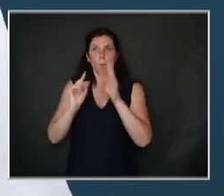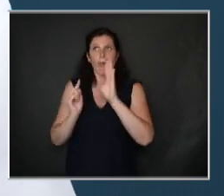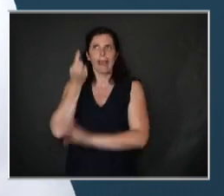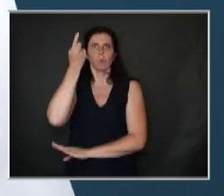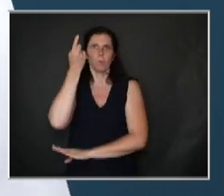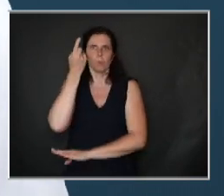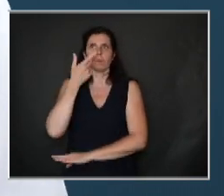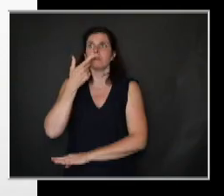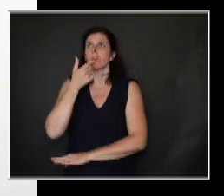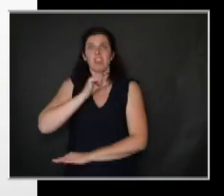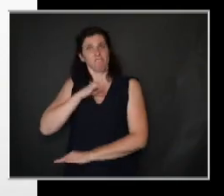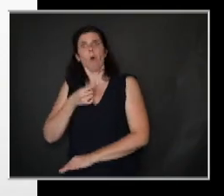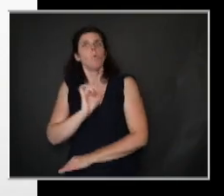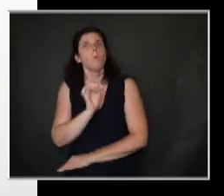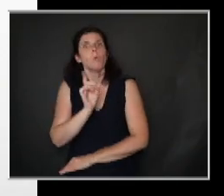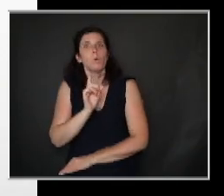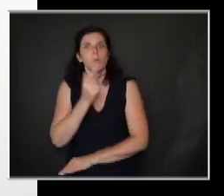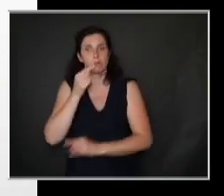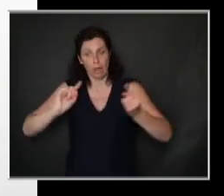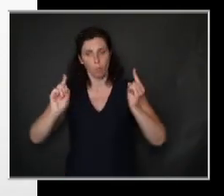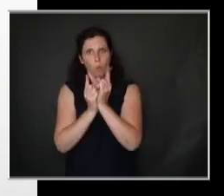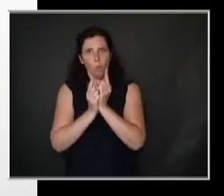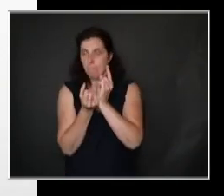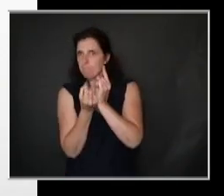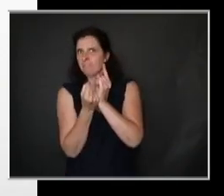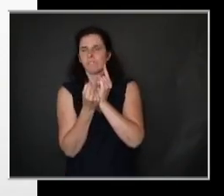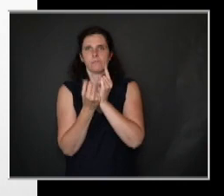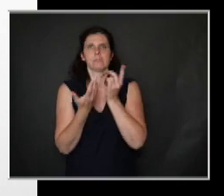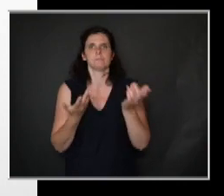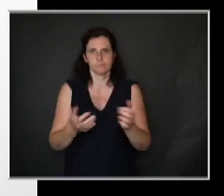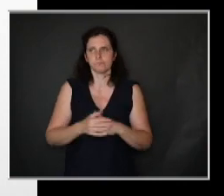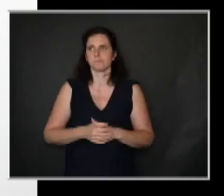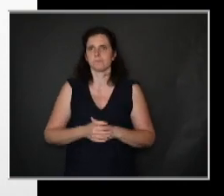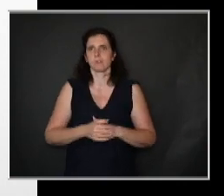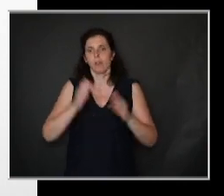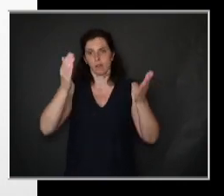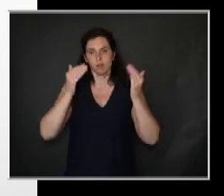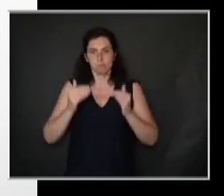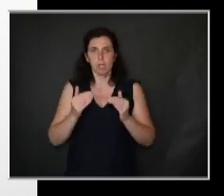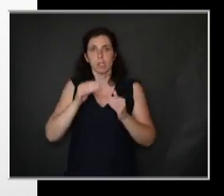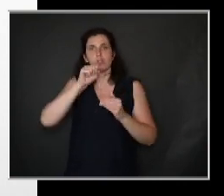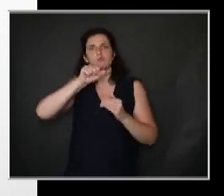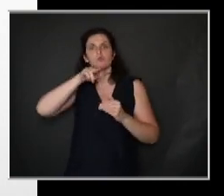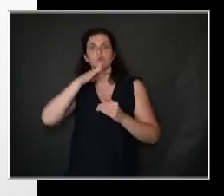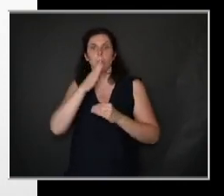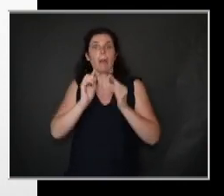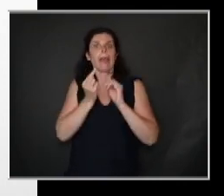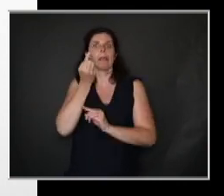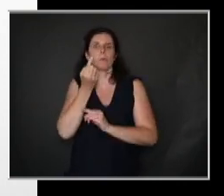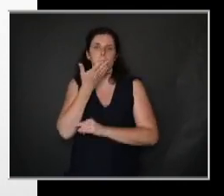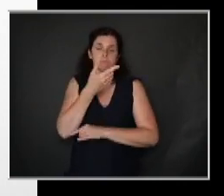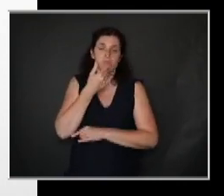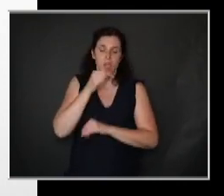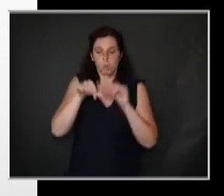ça ne veut pas dire très fort, ça veut dire court dans le temps, à l'emporte-pièce. Il y a les lombalgies subaiguës, ce sont des gens qui vont avoir